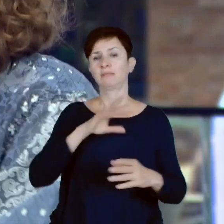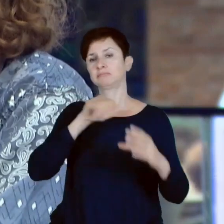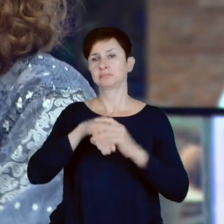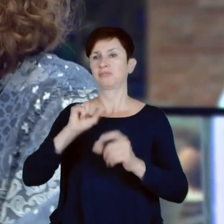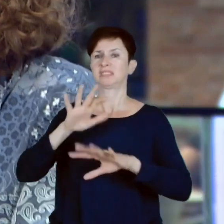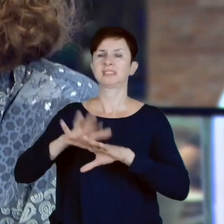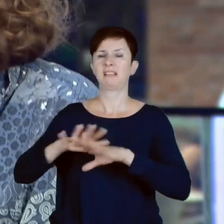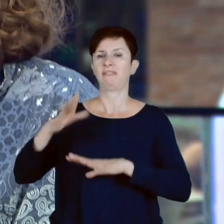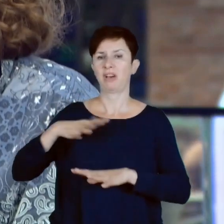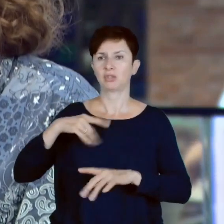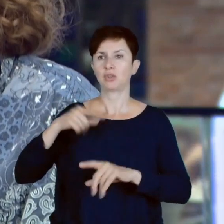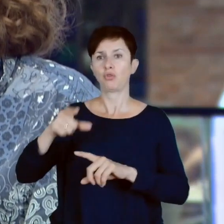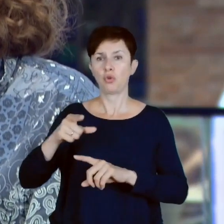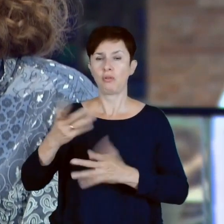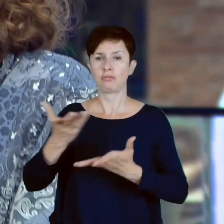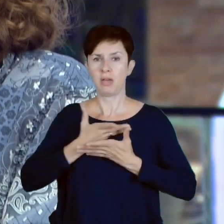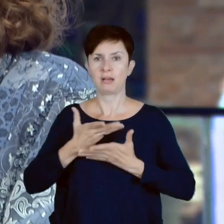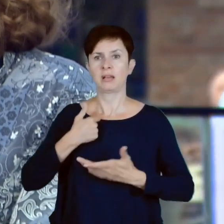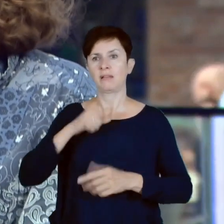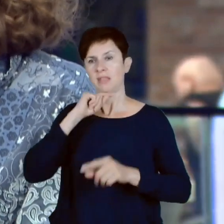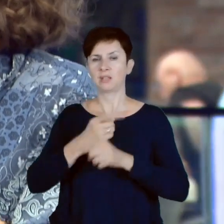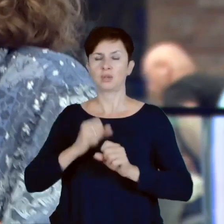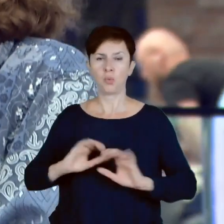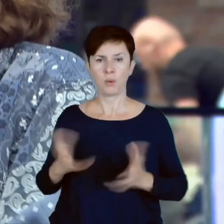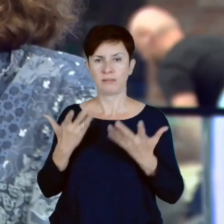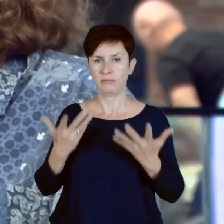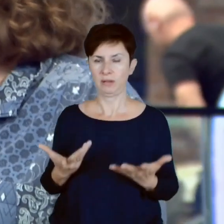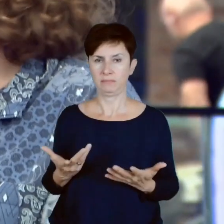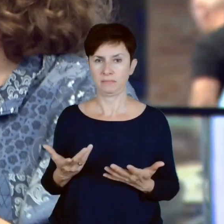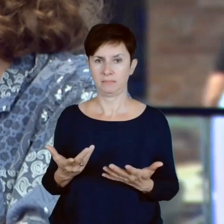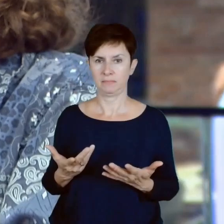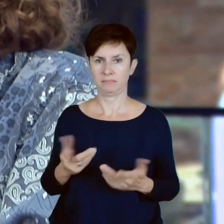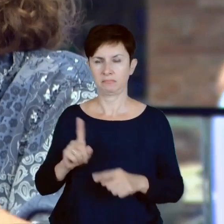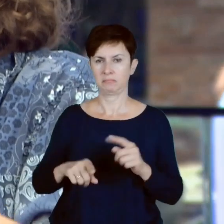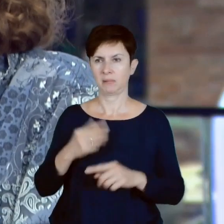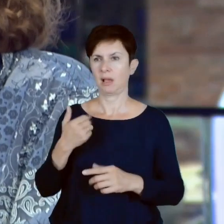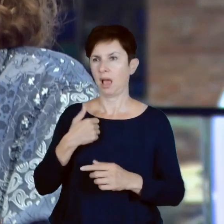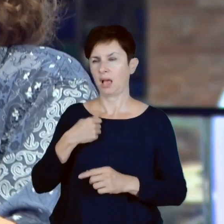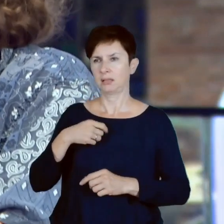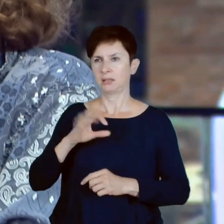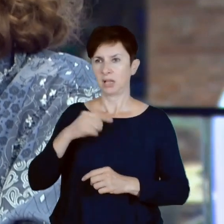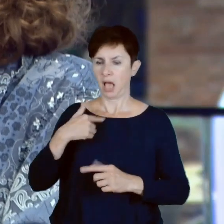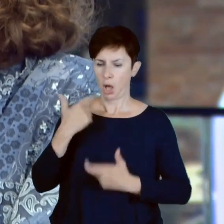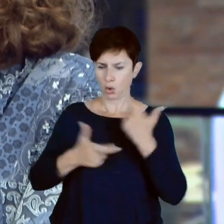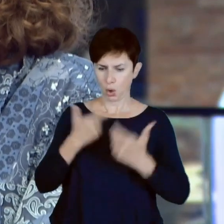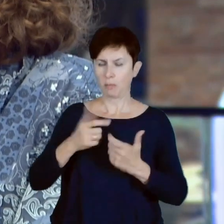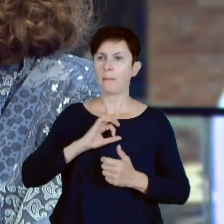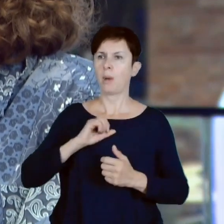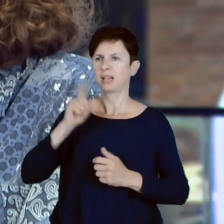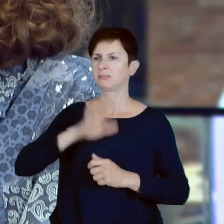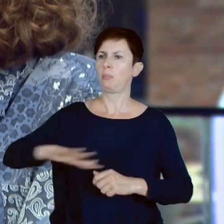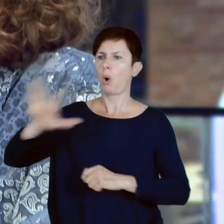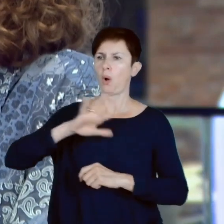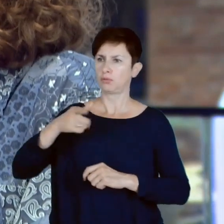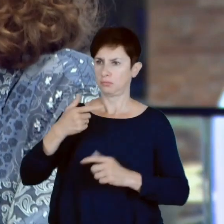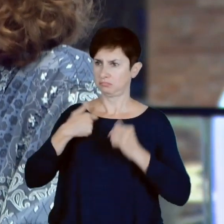pozwala nam decydować łatwiej. Czy to, co robię, wspiera moją społeczność, czy to, co wrzucam, jakkolwiek przybliża mnie